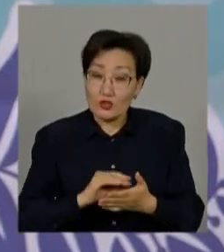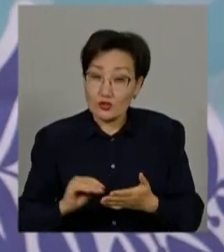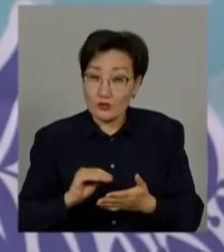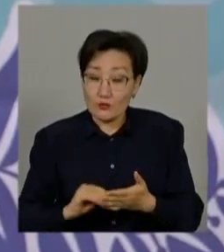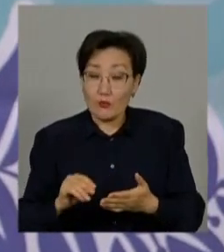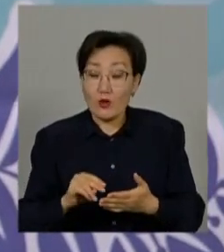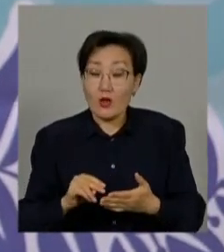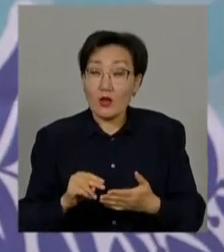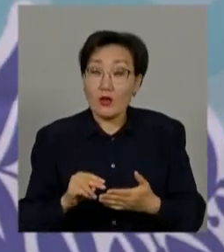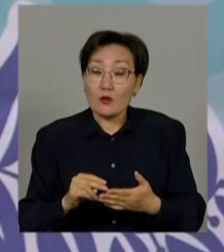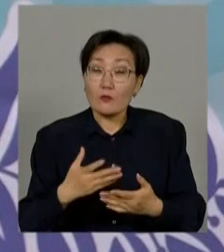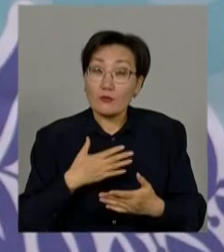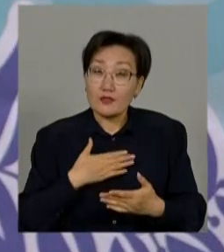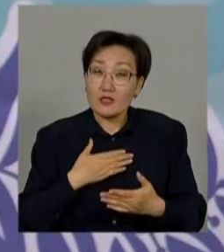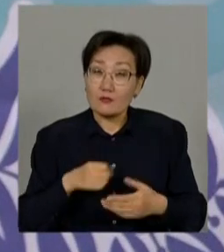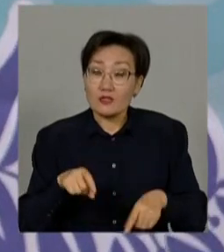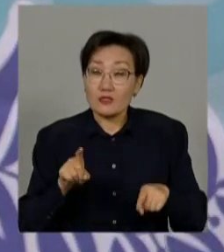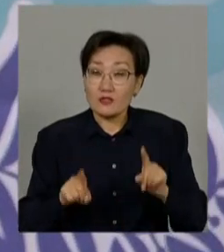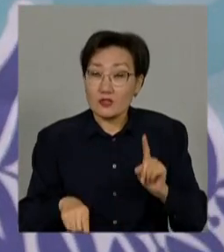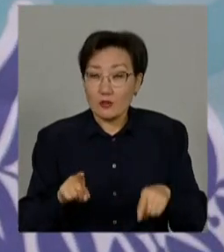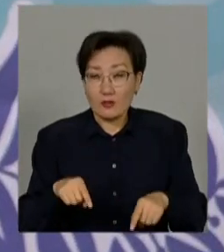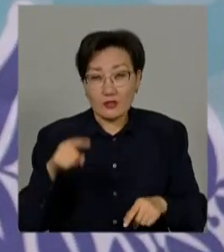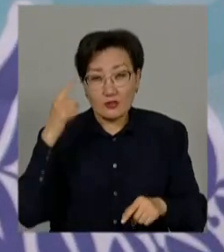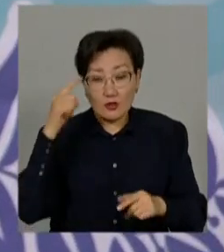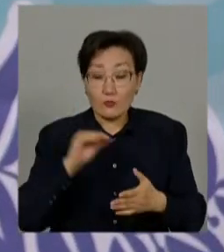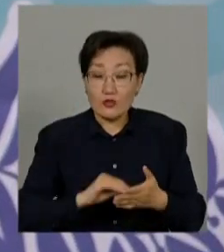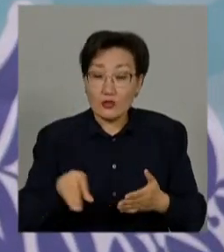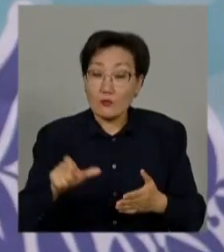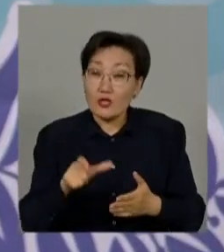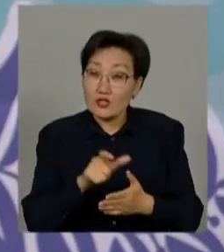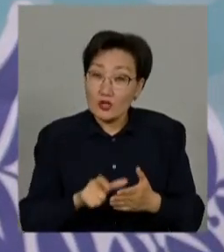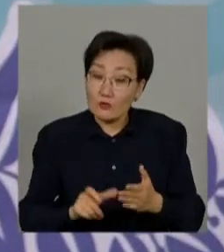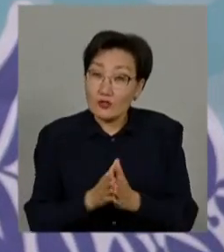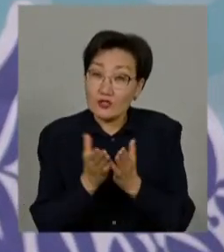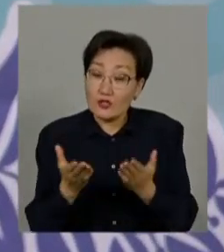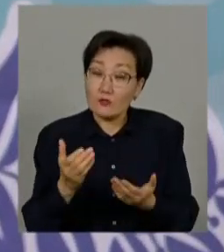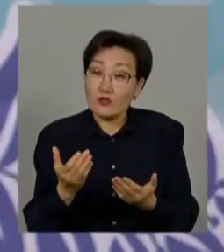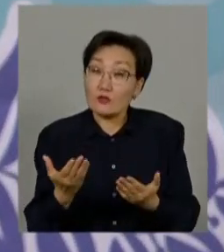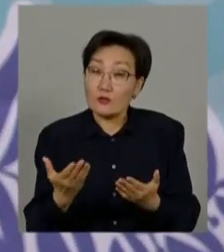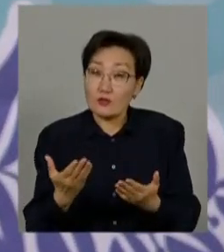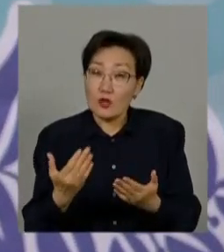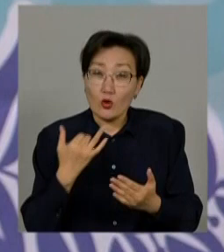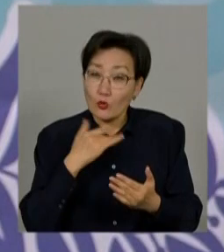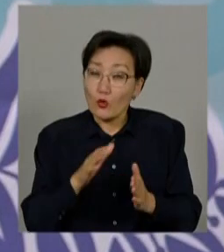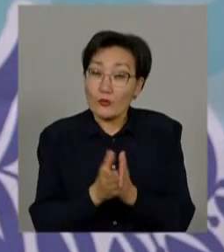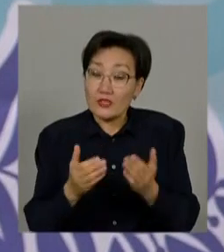жүріп, біздің кейбір ақындардың өлеңдері жинағынан көріп, оқысының өлеңдері жинағы көбірек